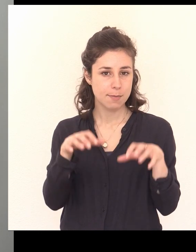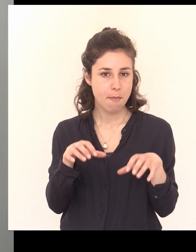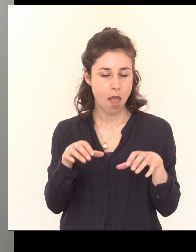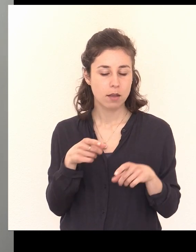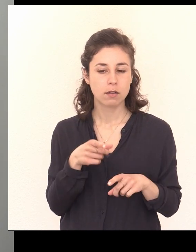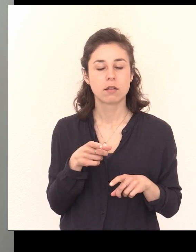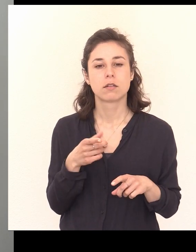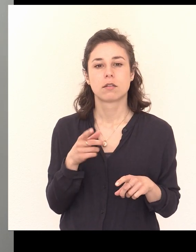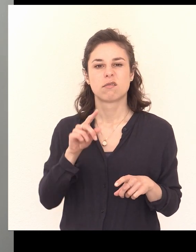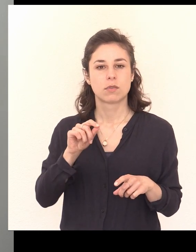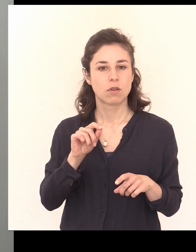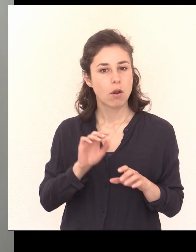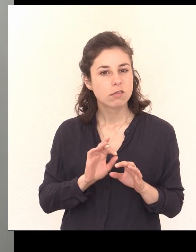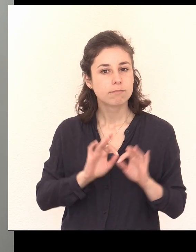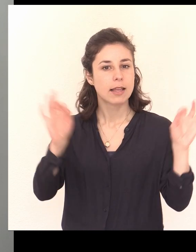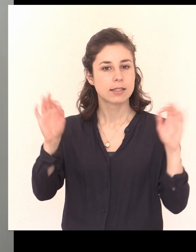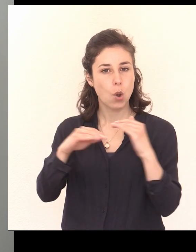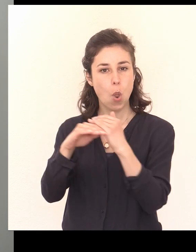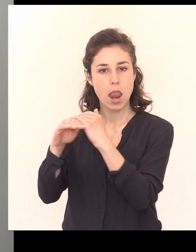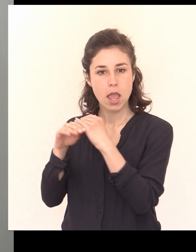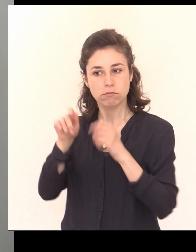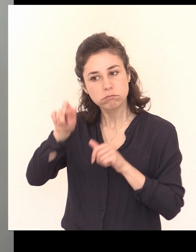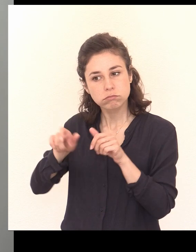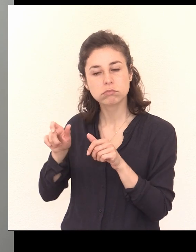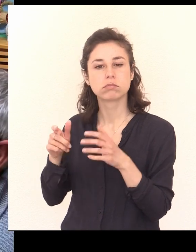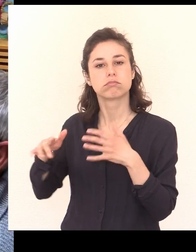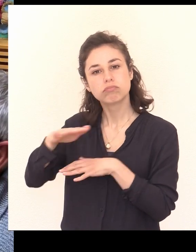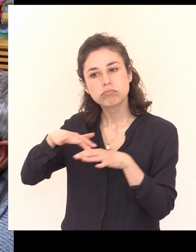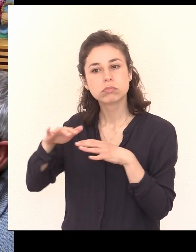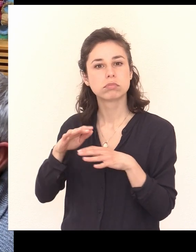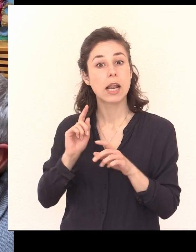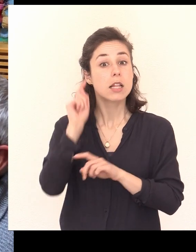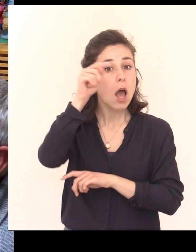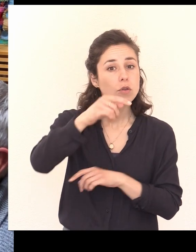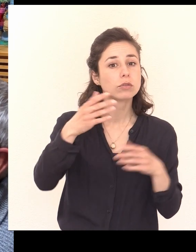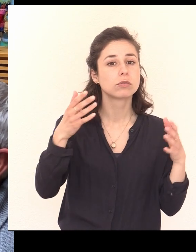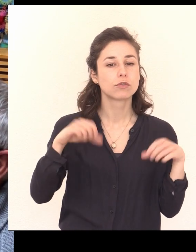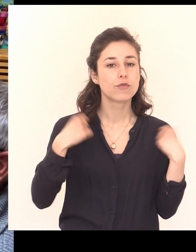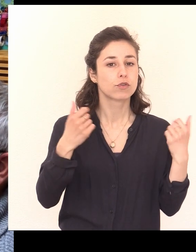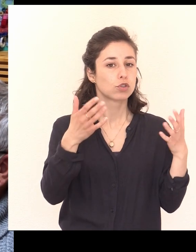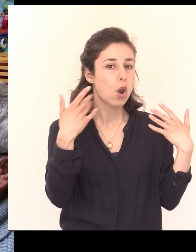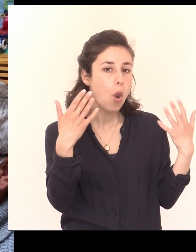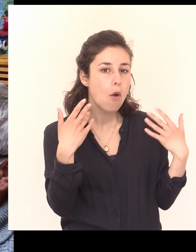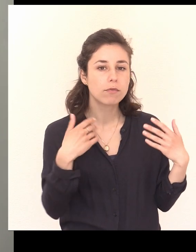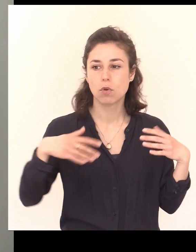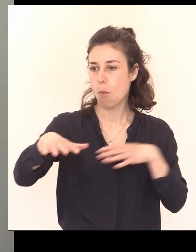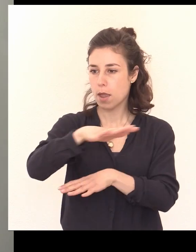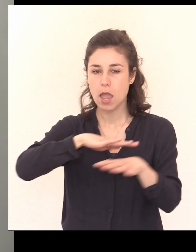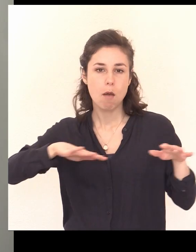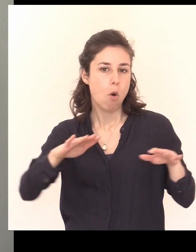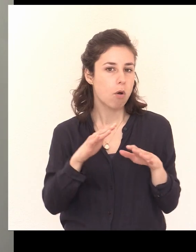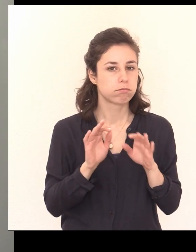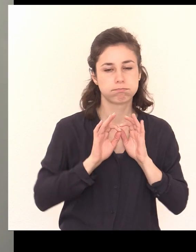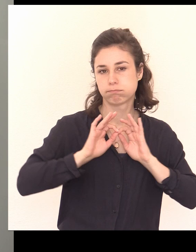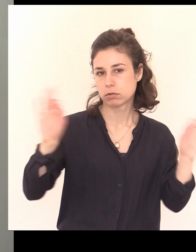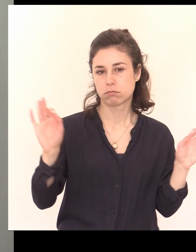erstens bessere Kollegen draußen an der frischen Luft. Ja, Umgebung. Ja, das ist